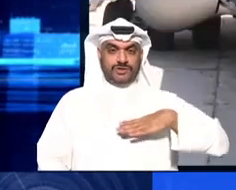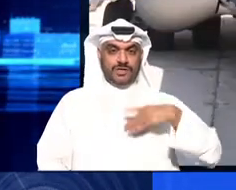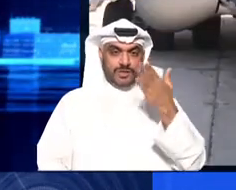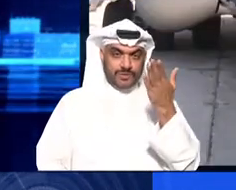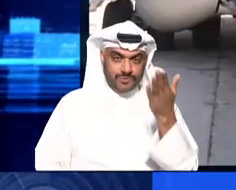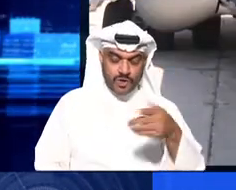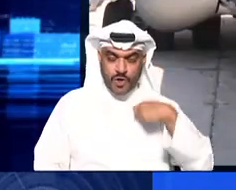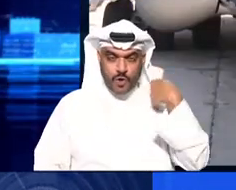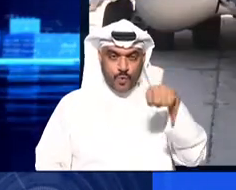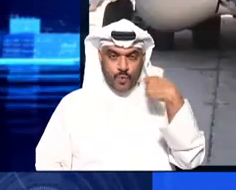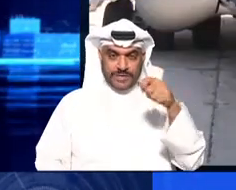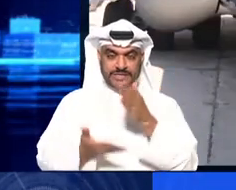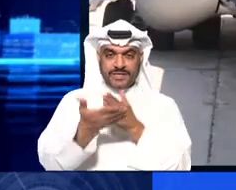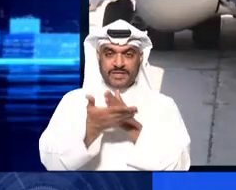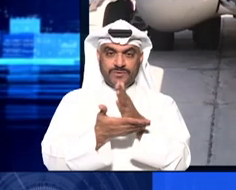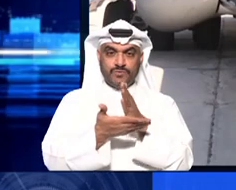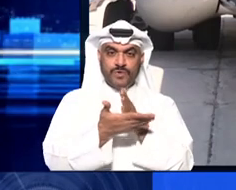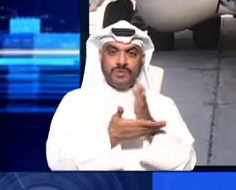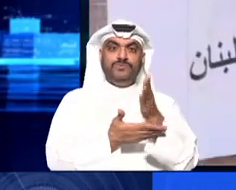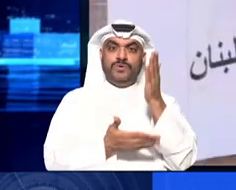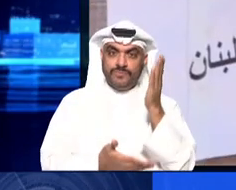الناصر محمد الصباح